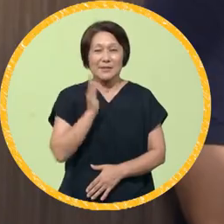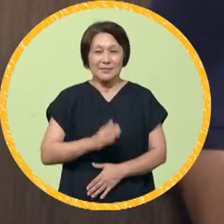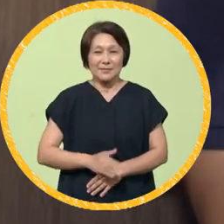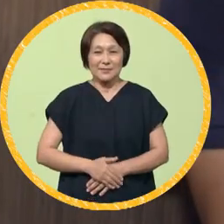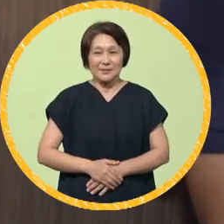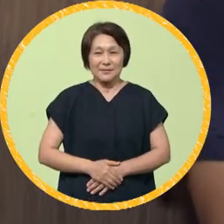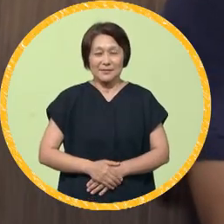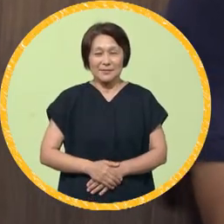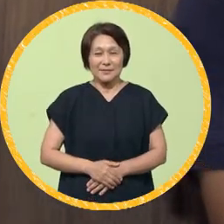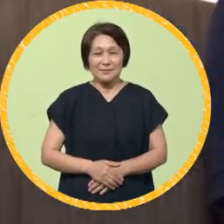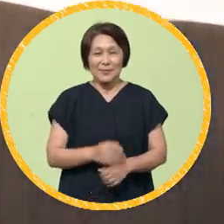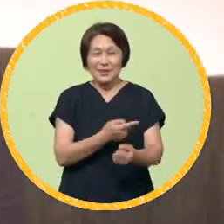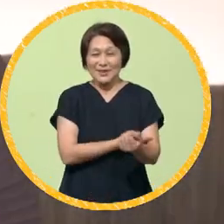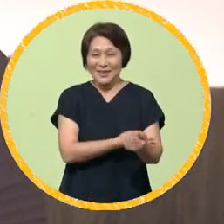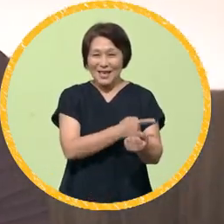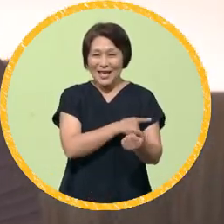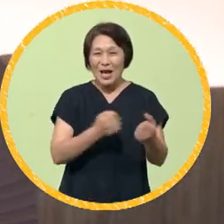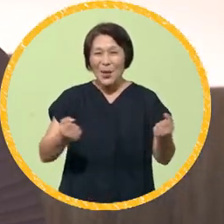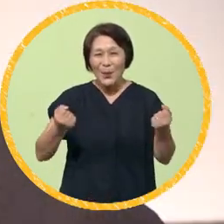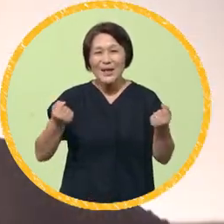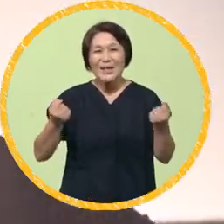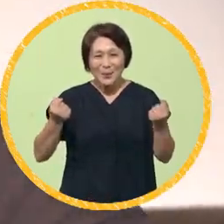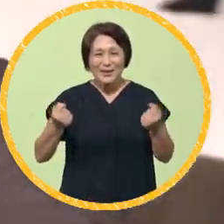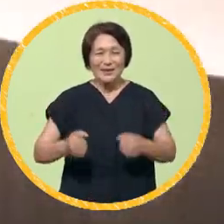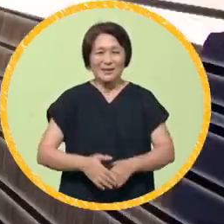これは力が湧いてきますね、